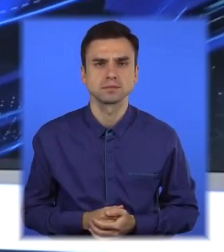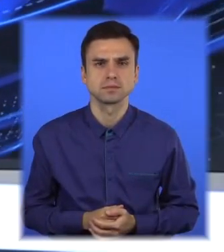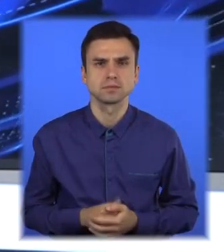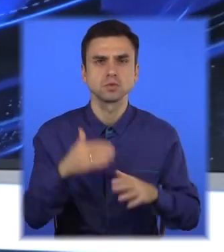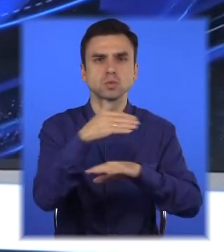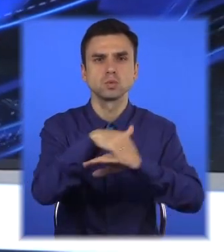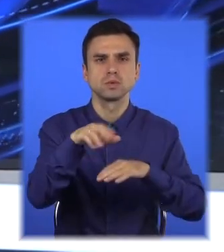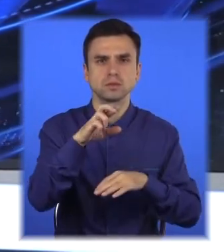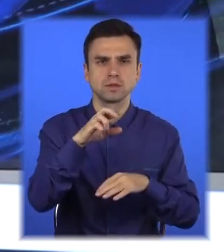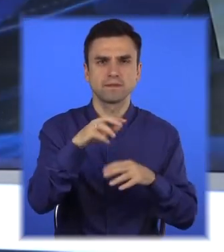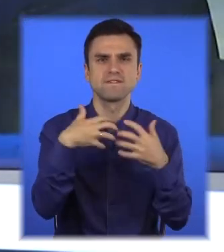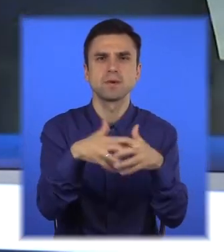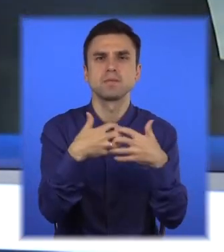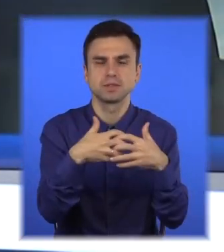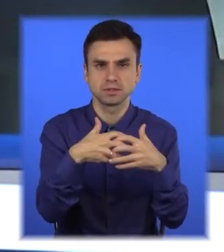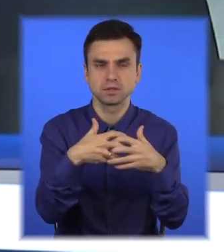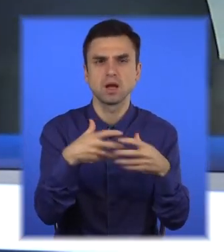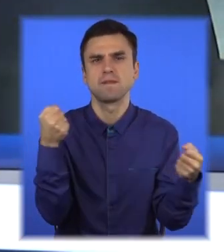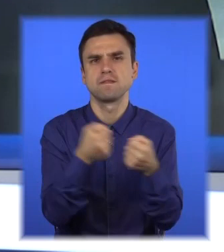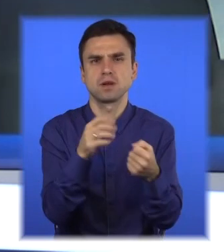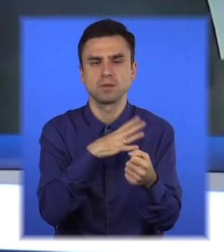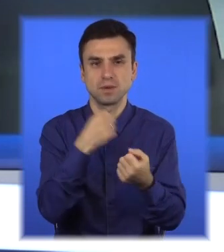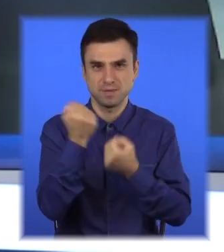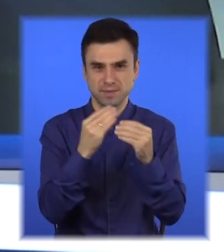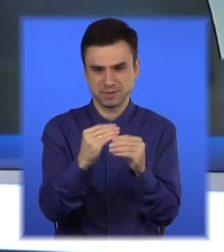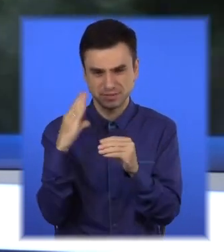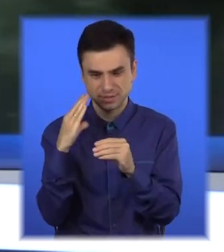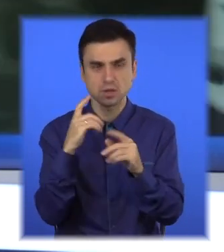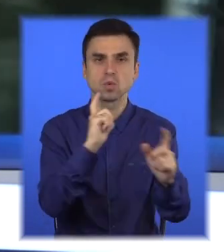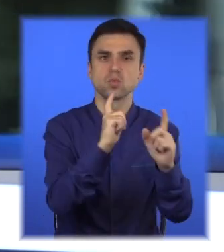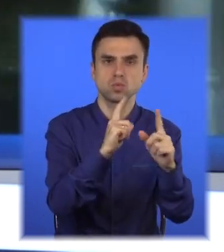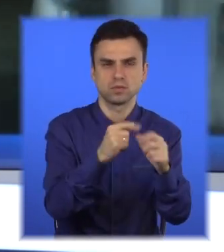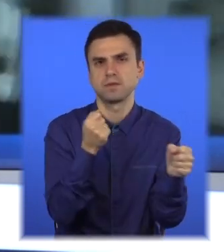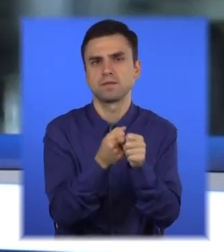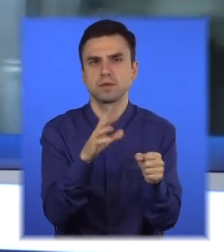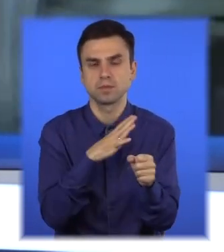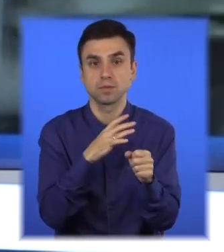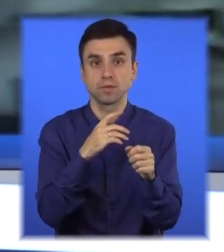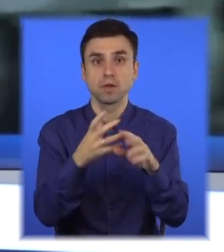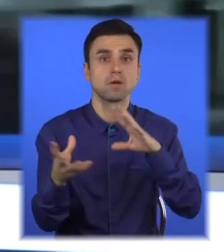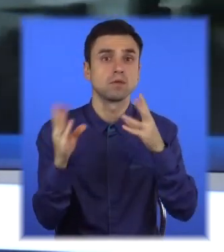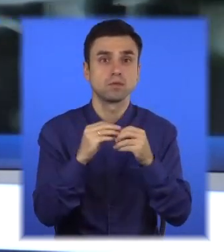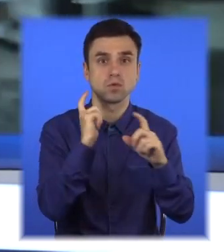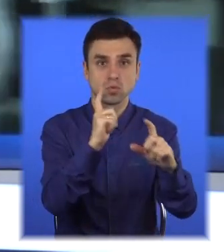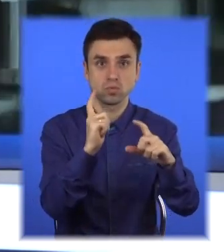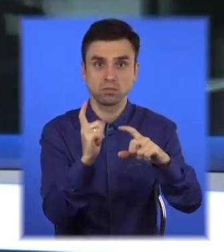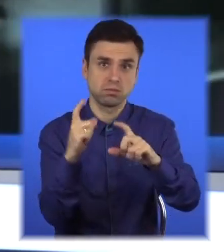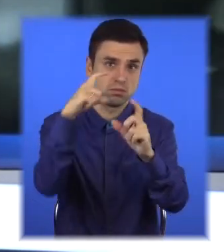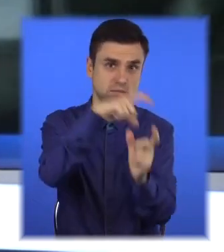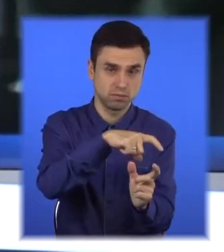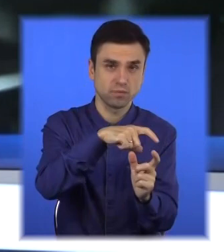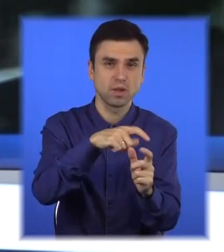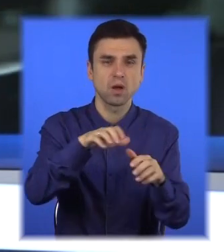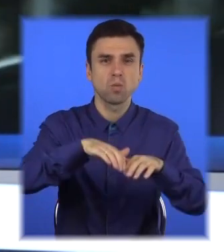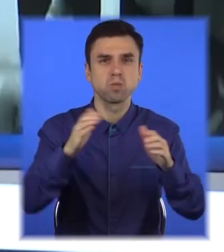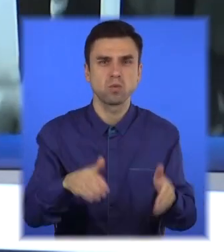Аварія на Фабричній. Легковик зіткнувся з вантажівкою. Від удару фура перекинулася, в ній бочки опинилися на дорозі.